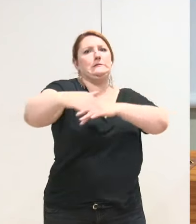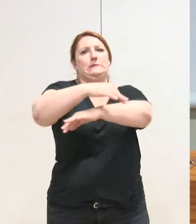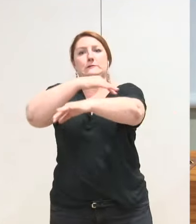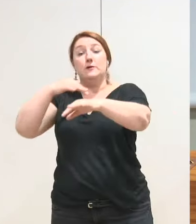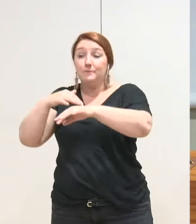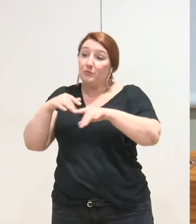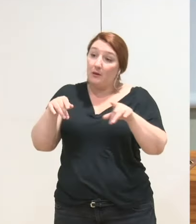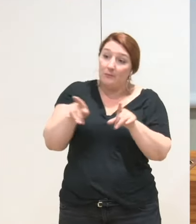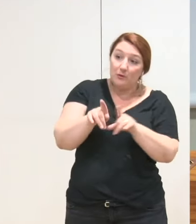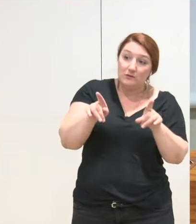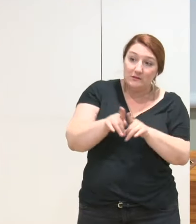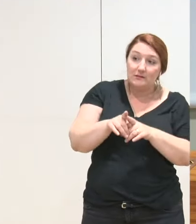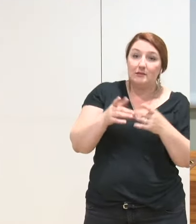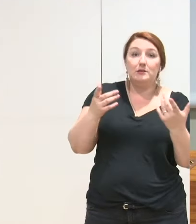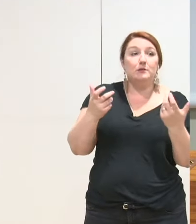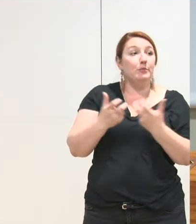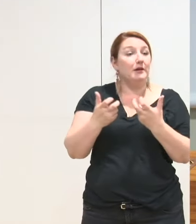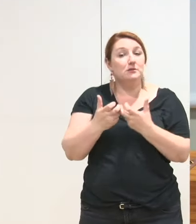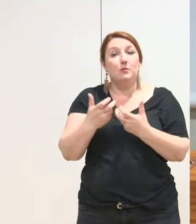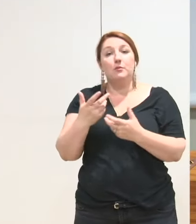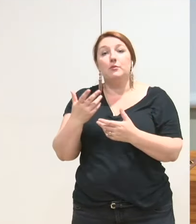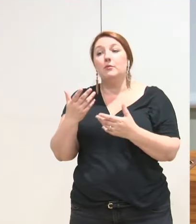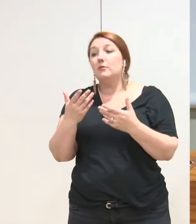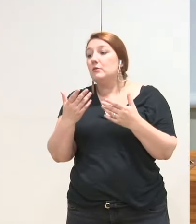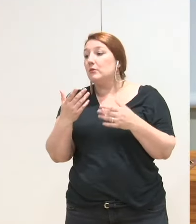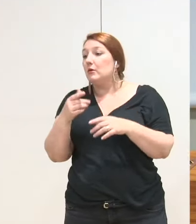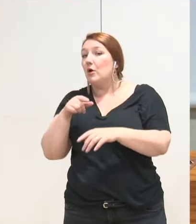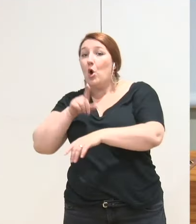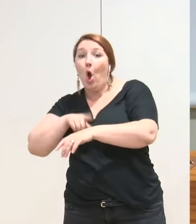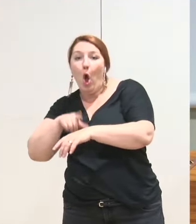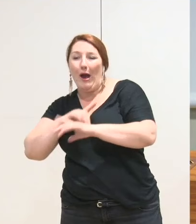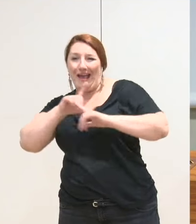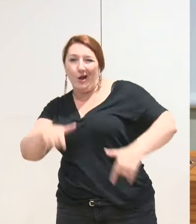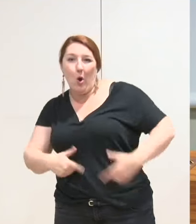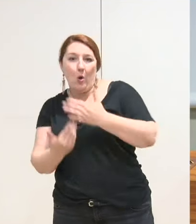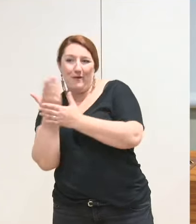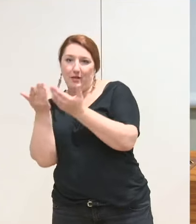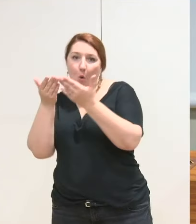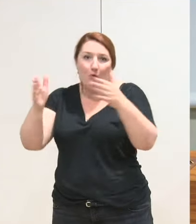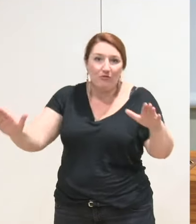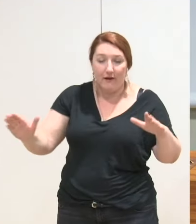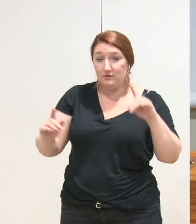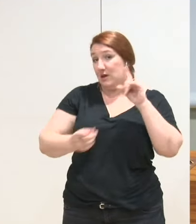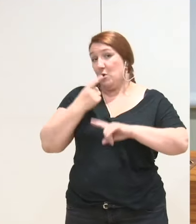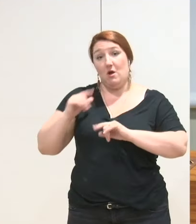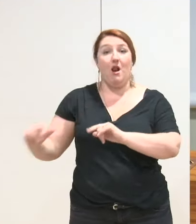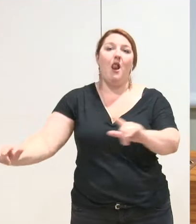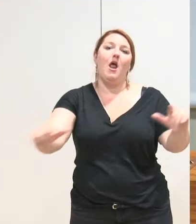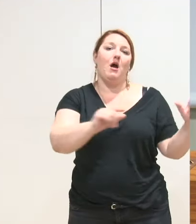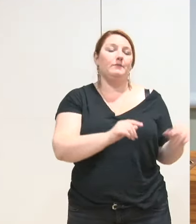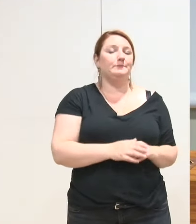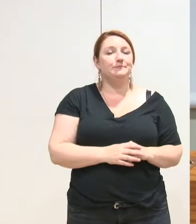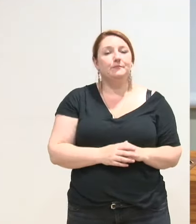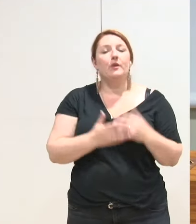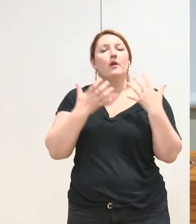les moments où les établissements scolaires ouvre je veux quand même au moins par pédagogie dire une petite chose à propos de